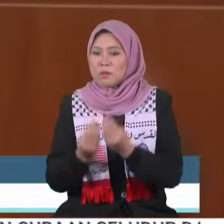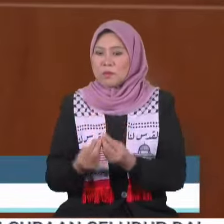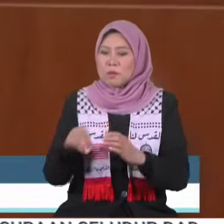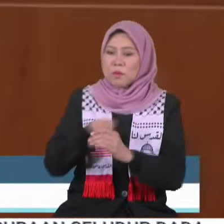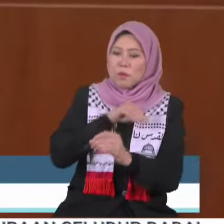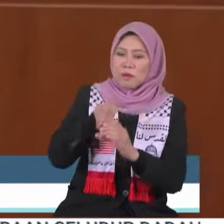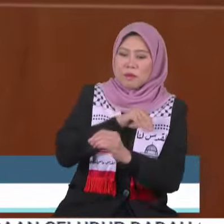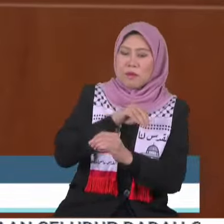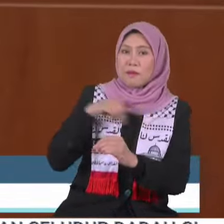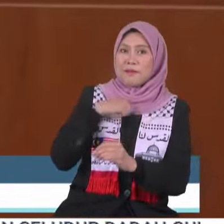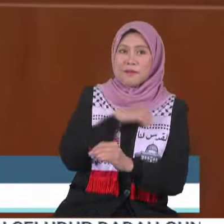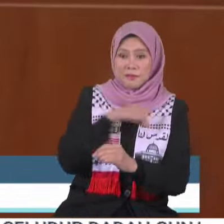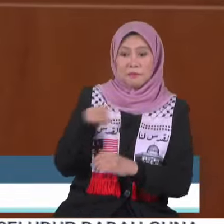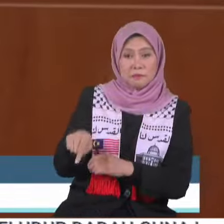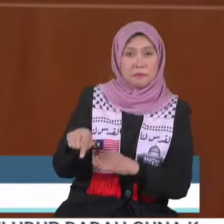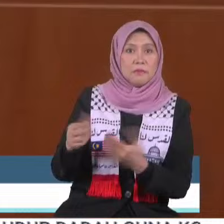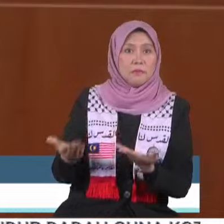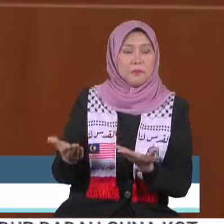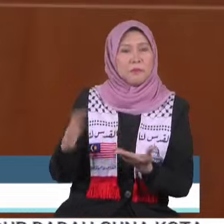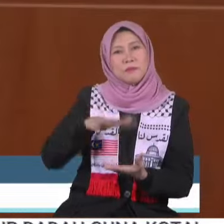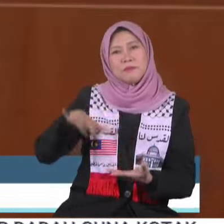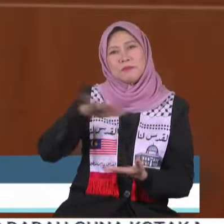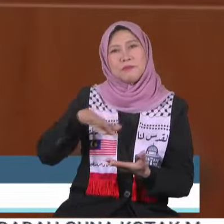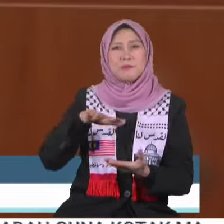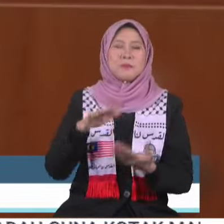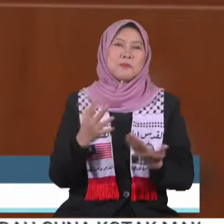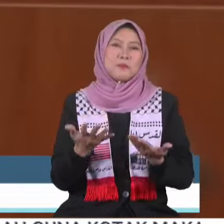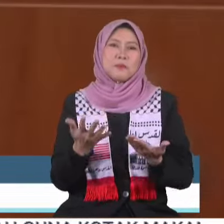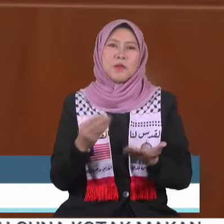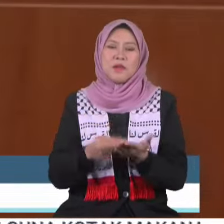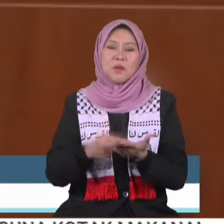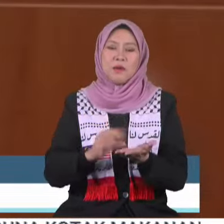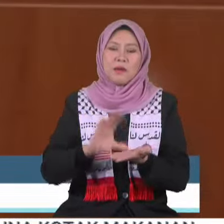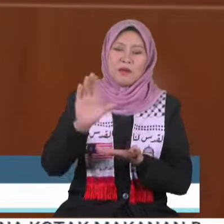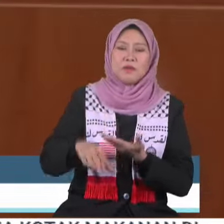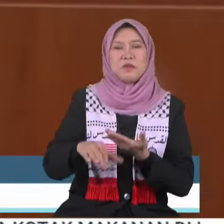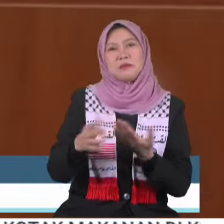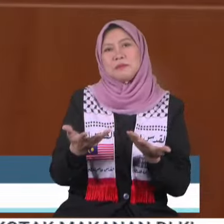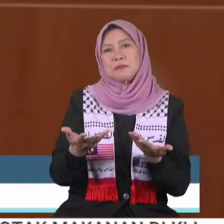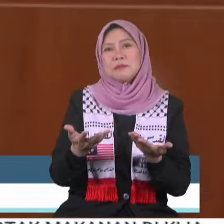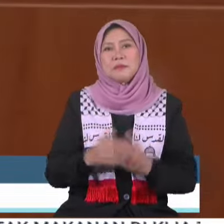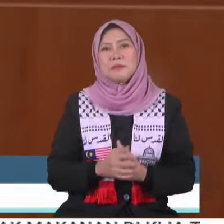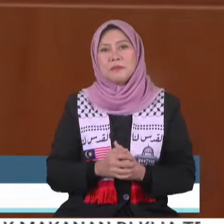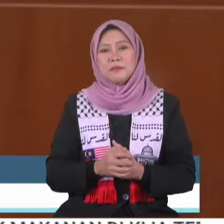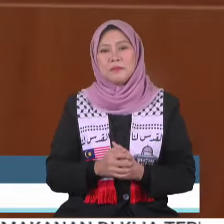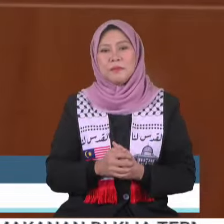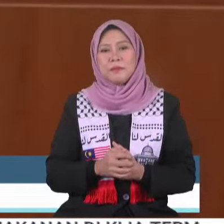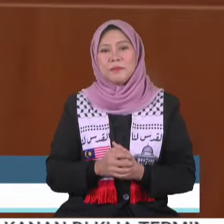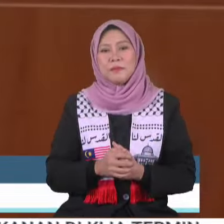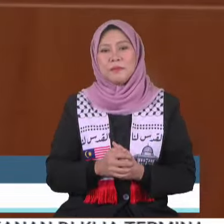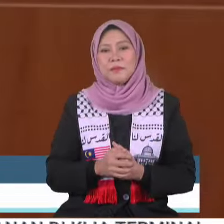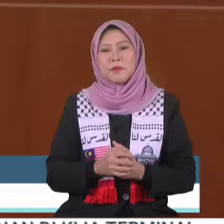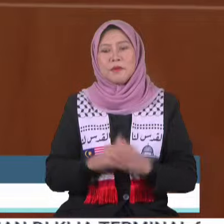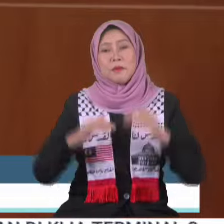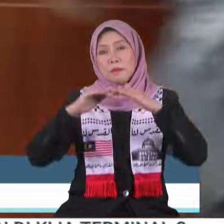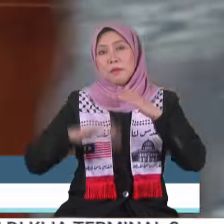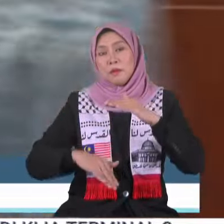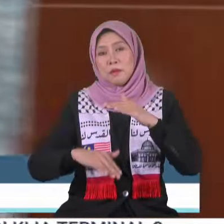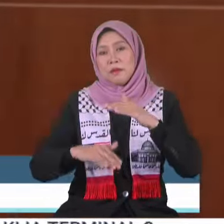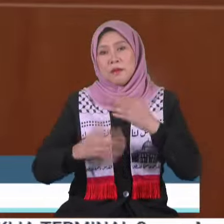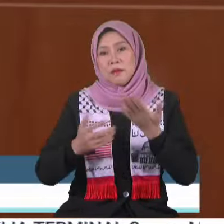pengeluaran oleh ahli adalah dalam lingkungan alokasi tunai dan pasaran wang KWSP. Di bawah